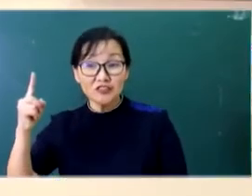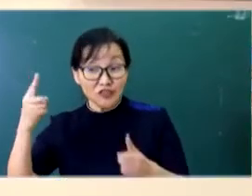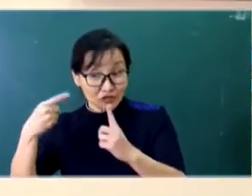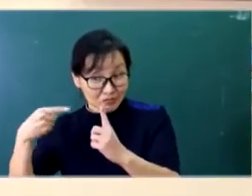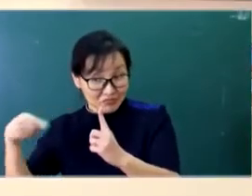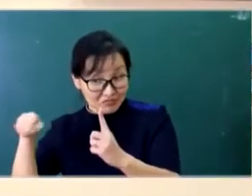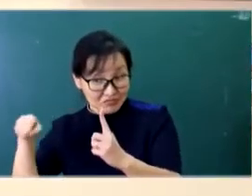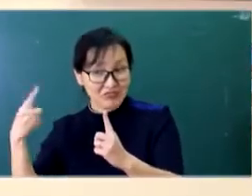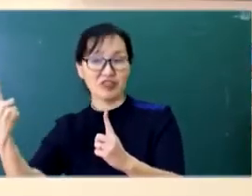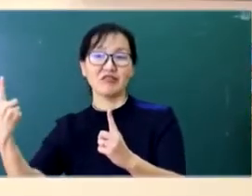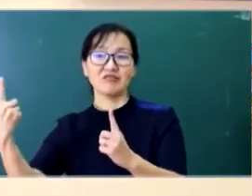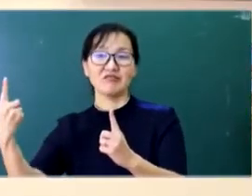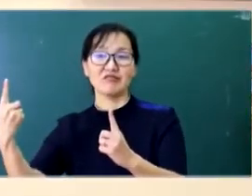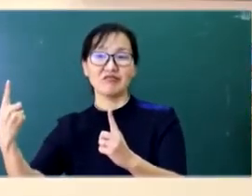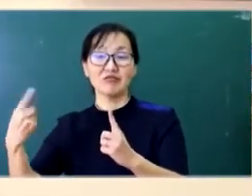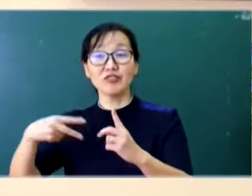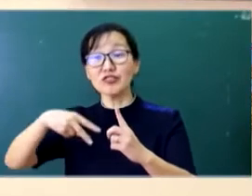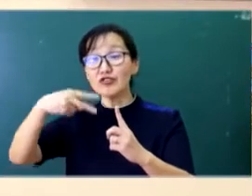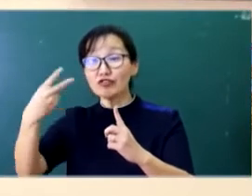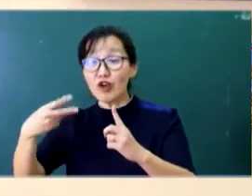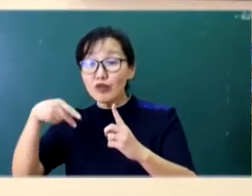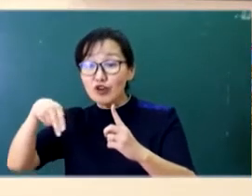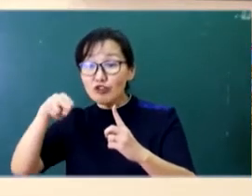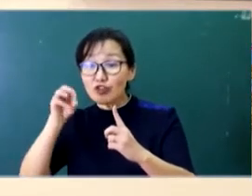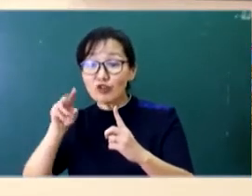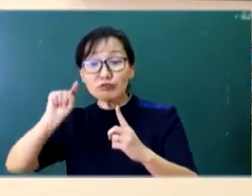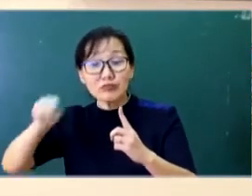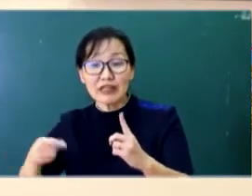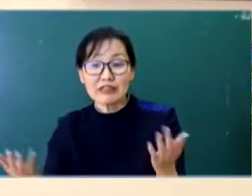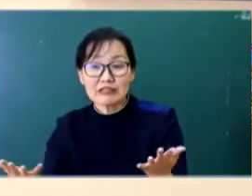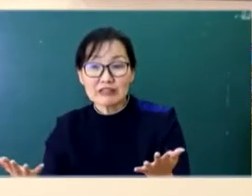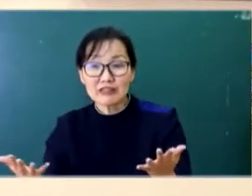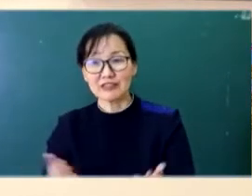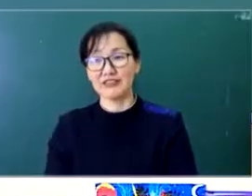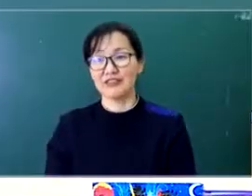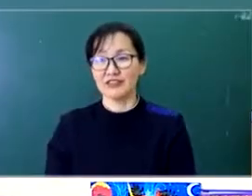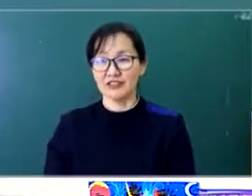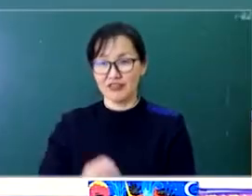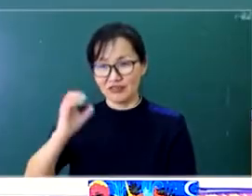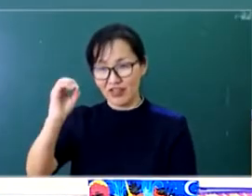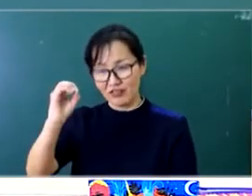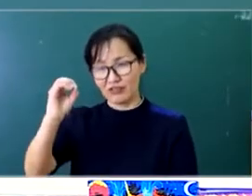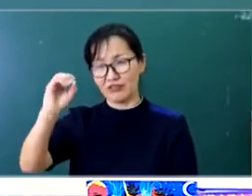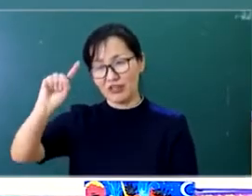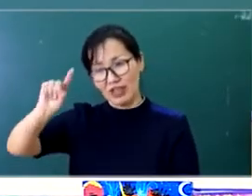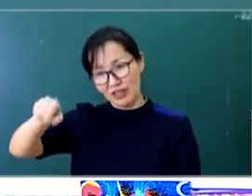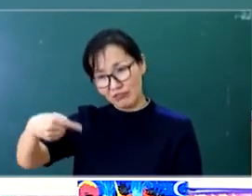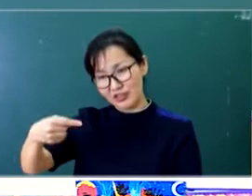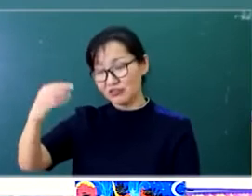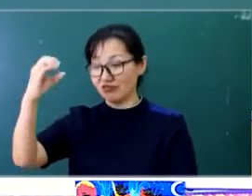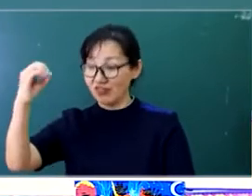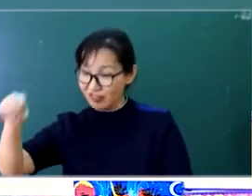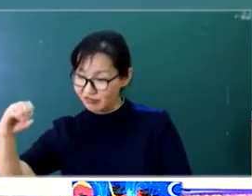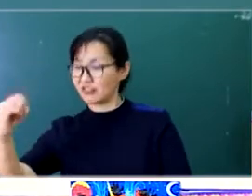1/2 болж байгаа юм байна. За тэгвэл бид нар тоомлогтой энэ арын